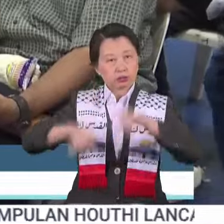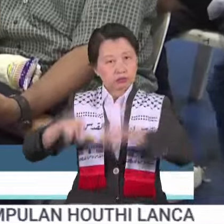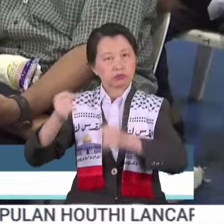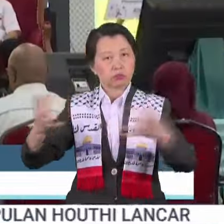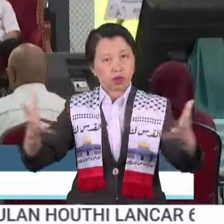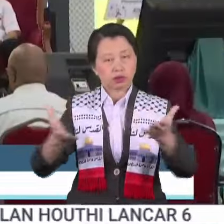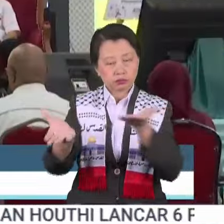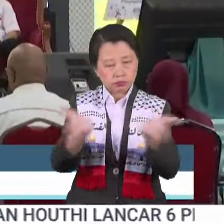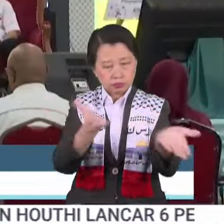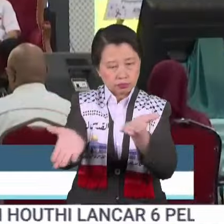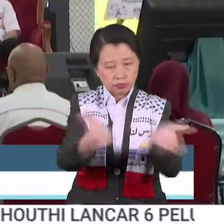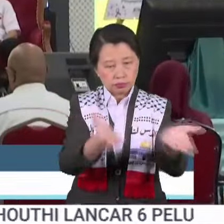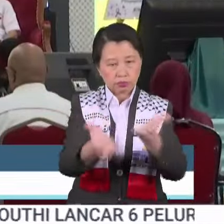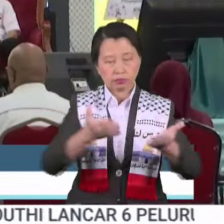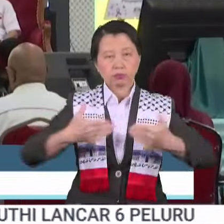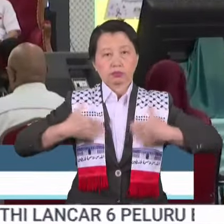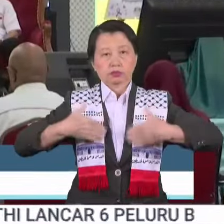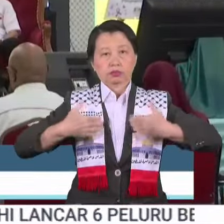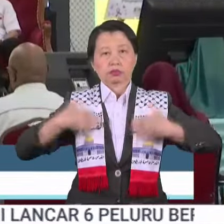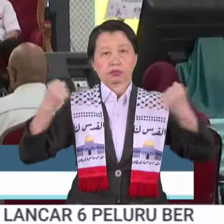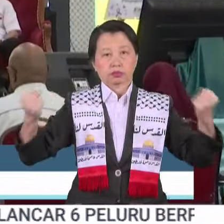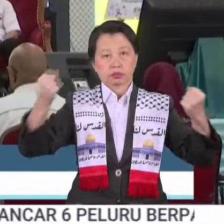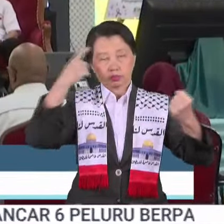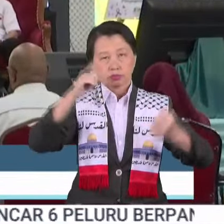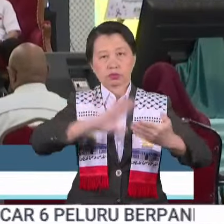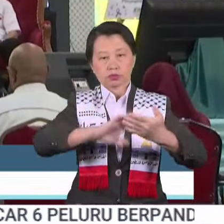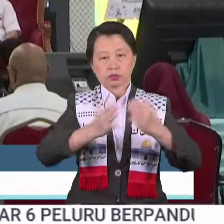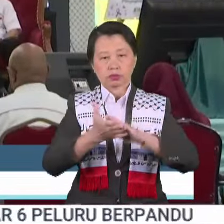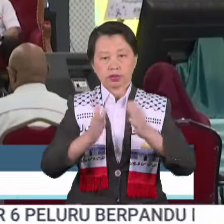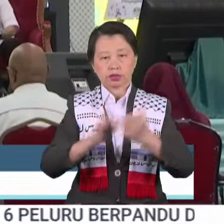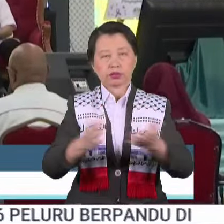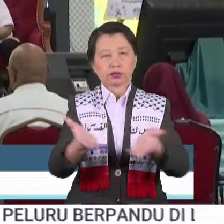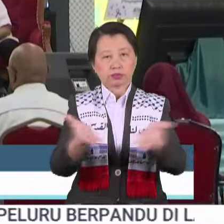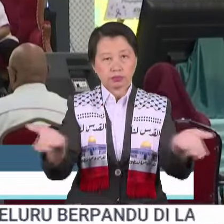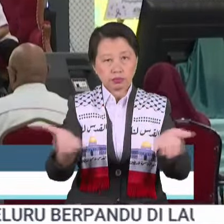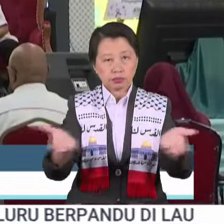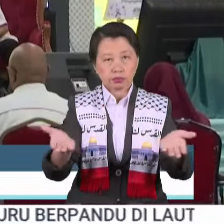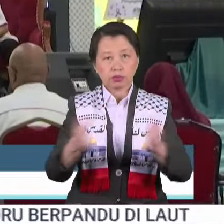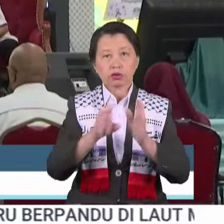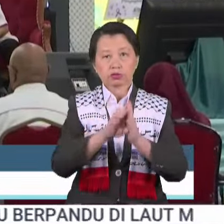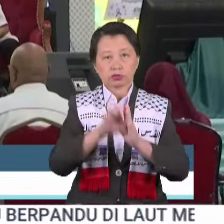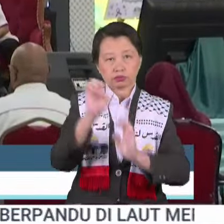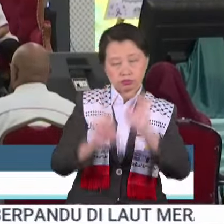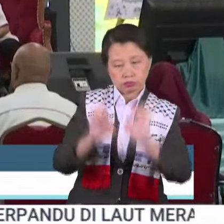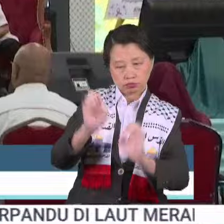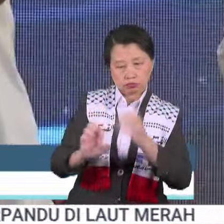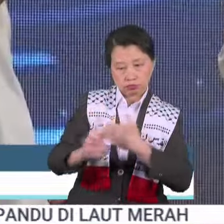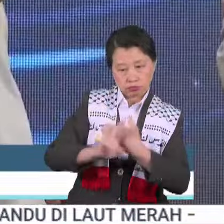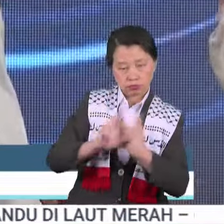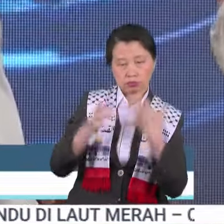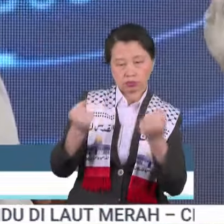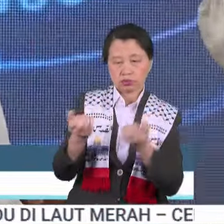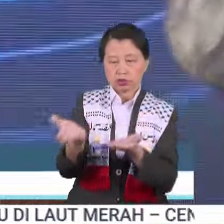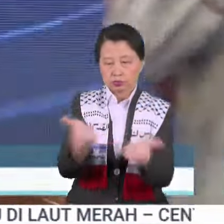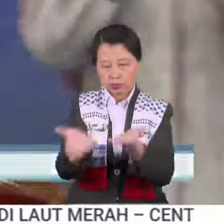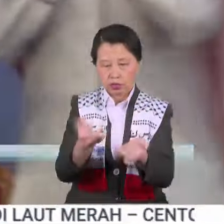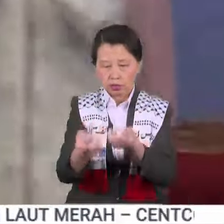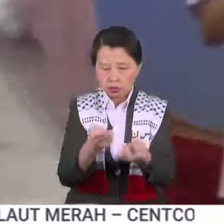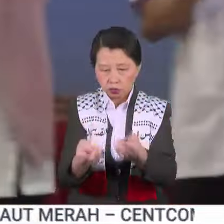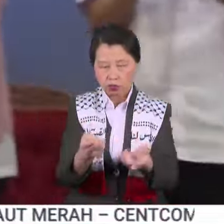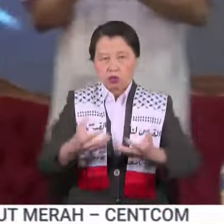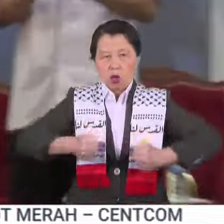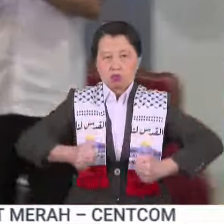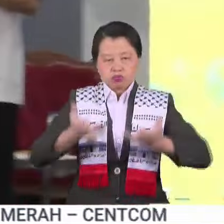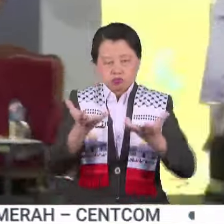kemudahan dan perkhidmatan kesejahteraan kesihatan kepada komuniti setempat. Antaranya penilaian risiko kesihatan, perkhidmatan pengurusan